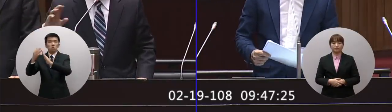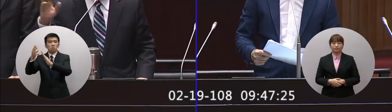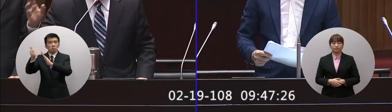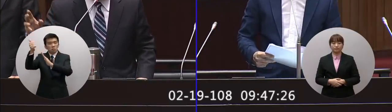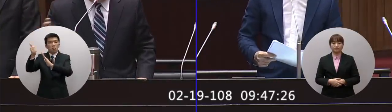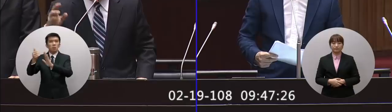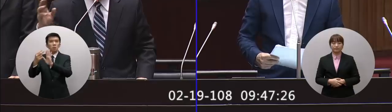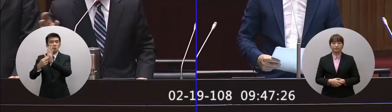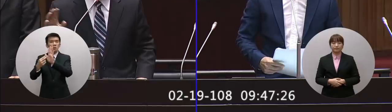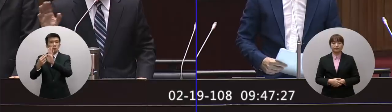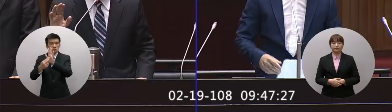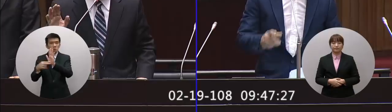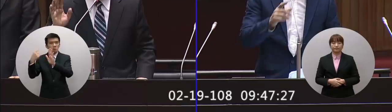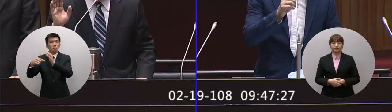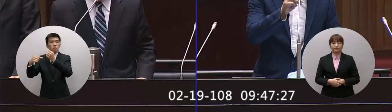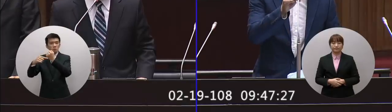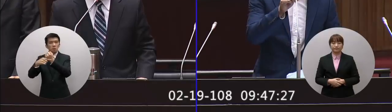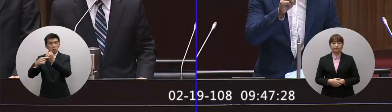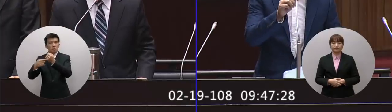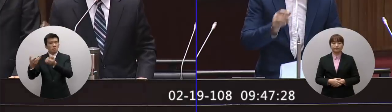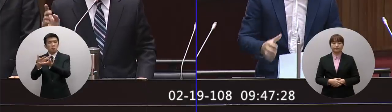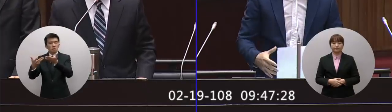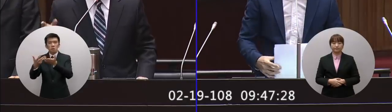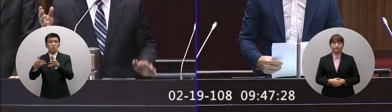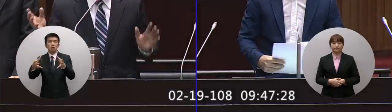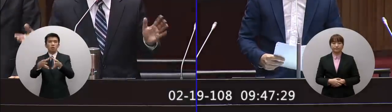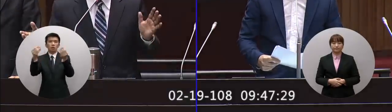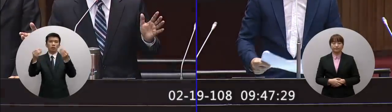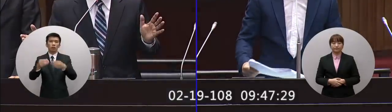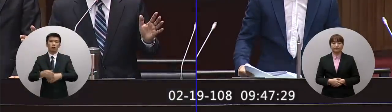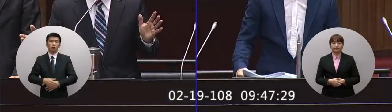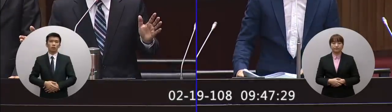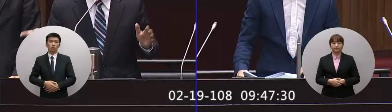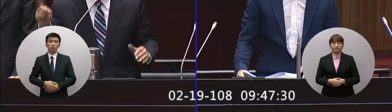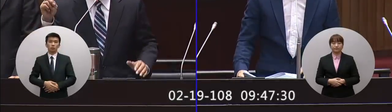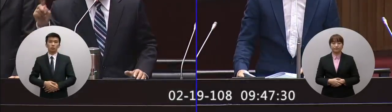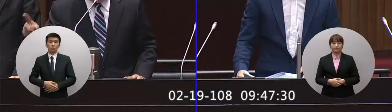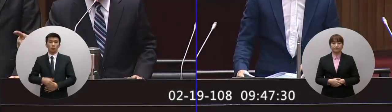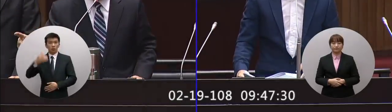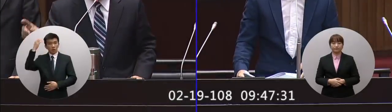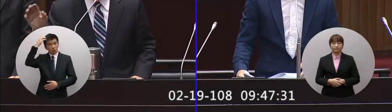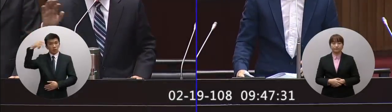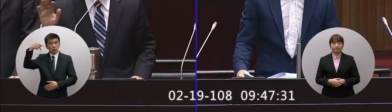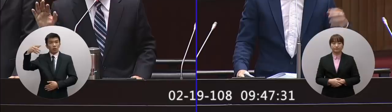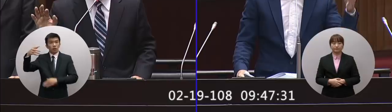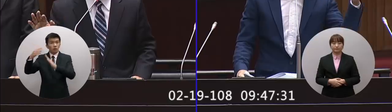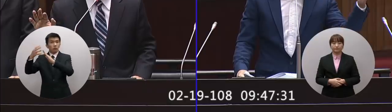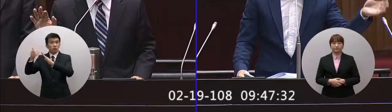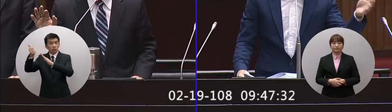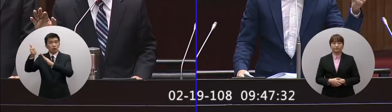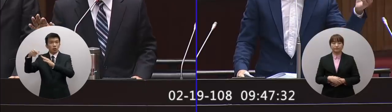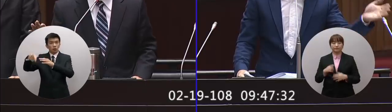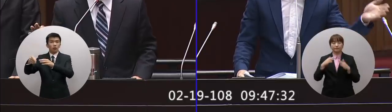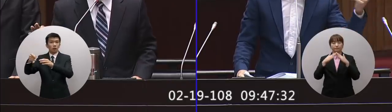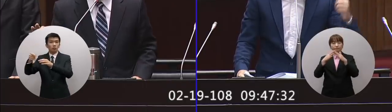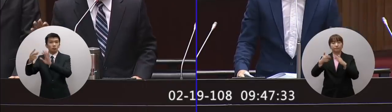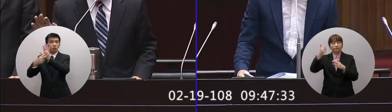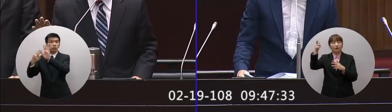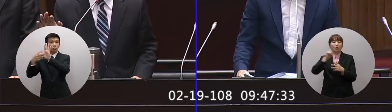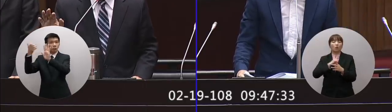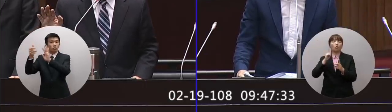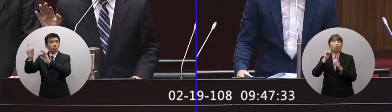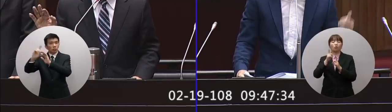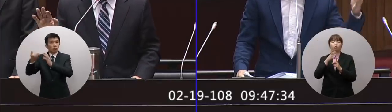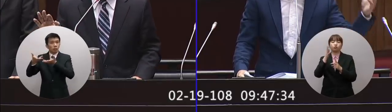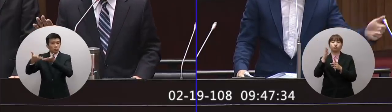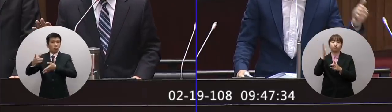那里，哎，跟他言论上交锋，用不着。因为柯市长怎么讲话，柯市长在外界， 柯市长当然有他的言论自